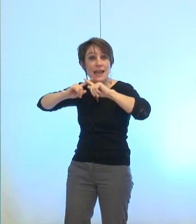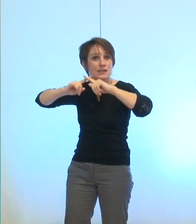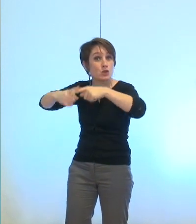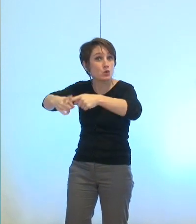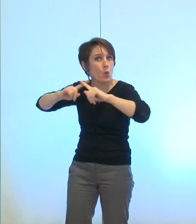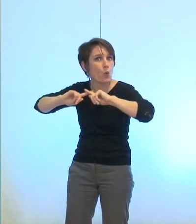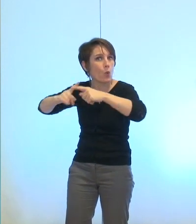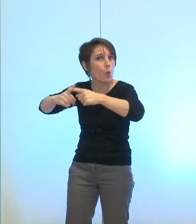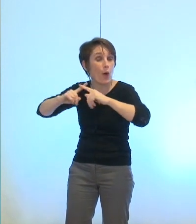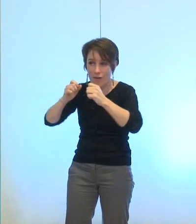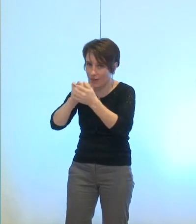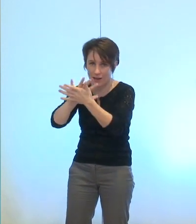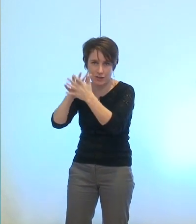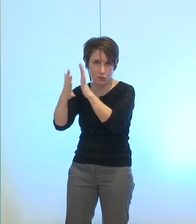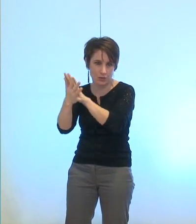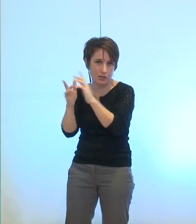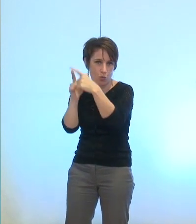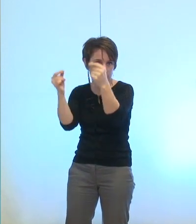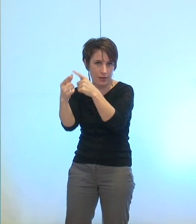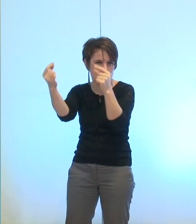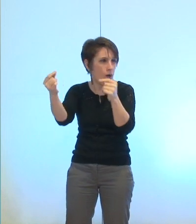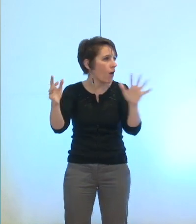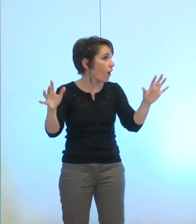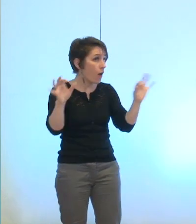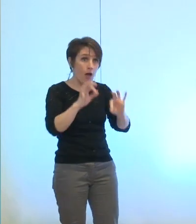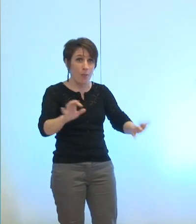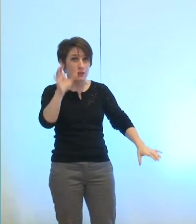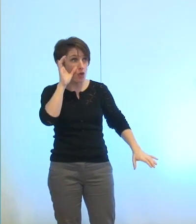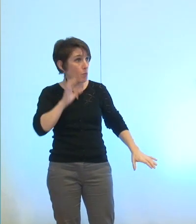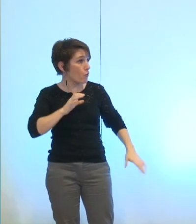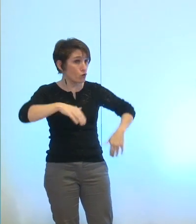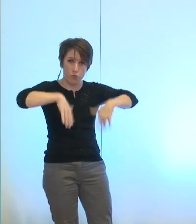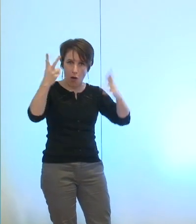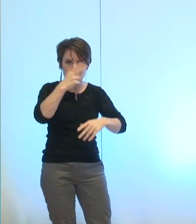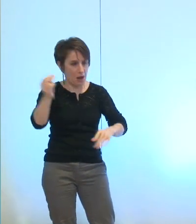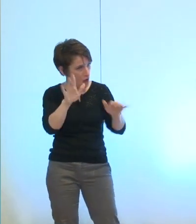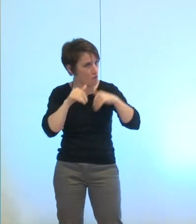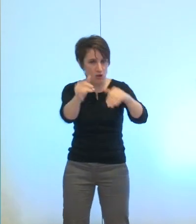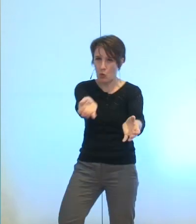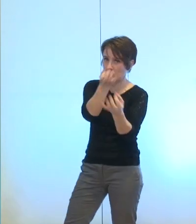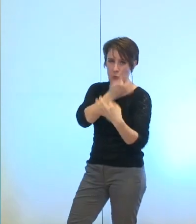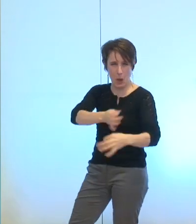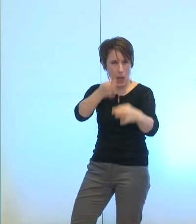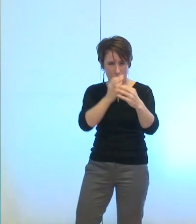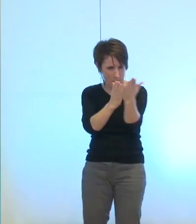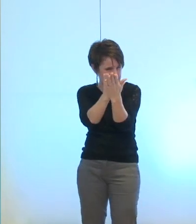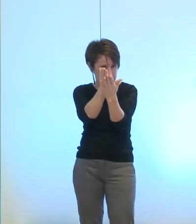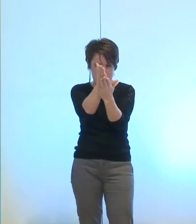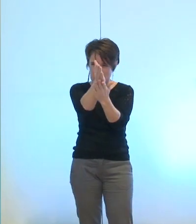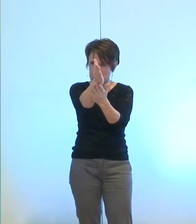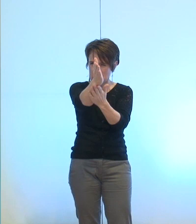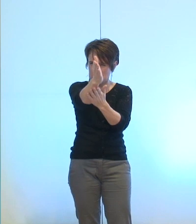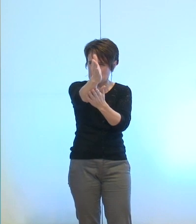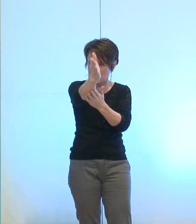négociation avec le pal personne ne m'écoute c'est pas grave je continue je trace ma voix